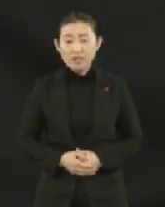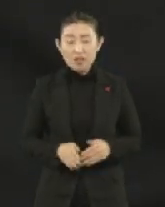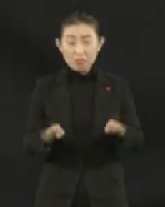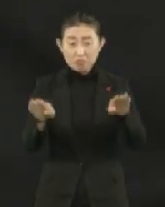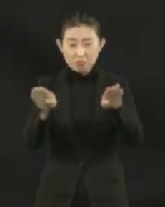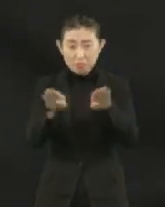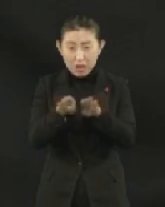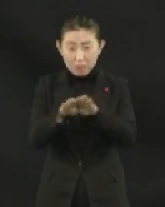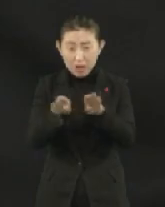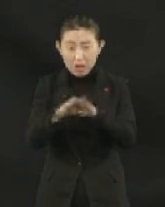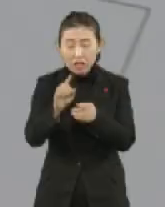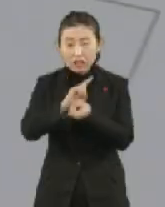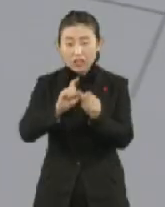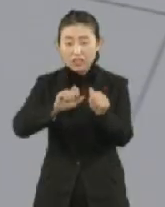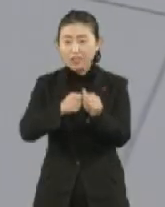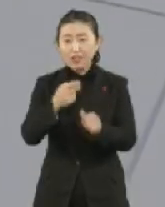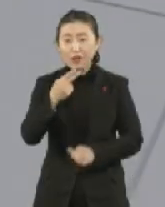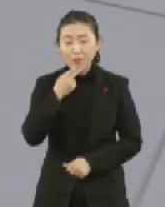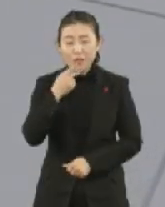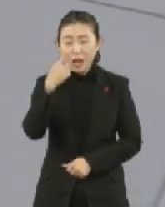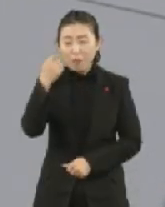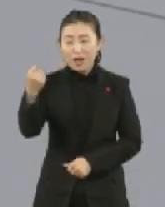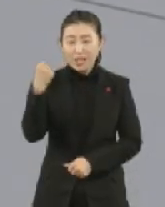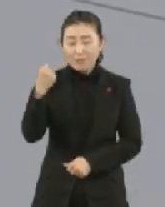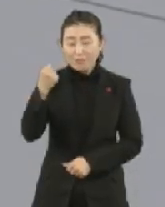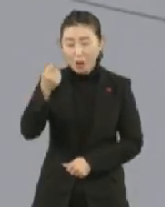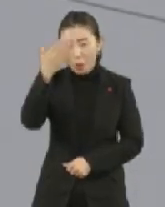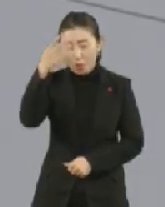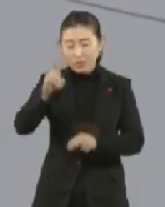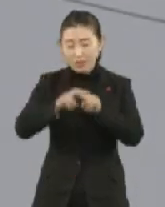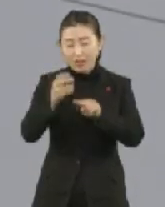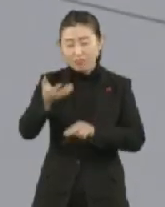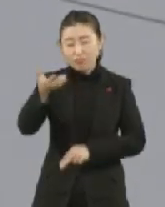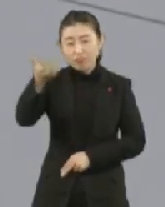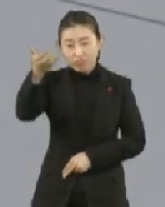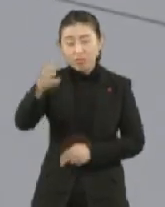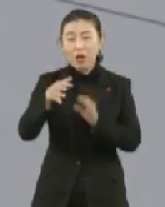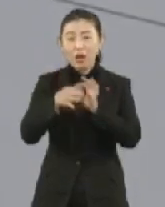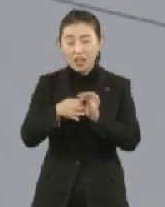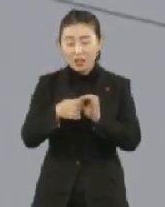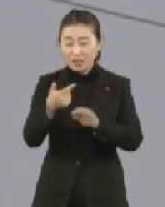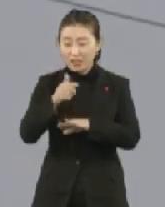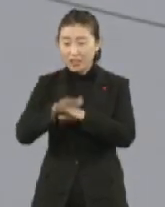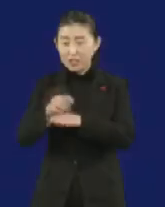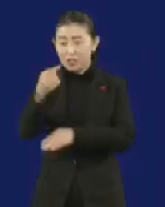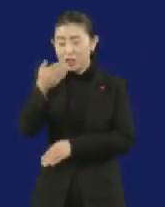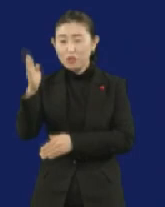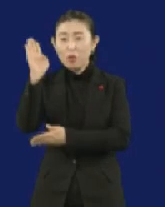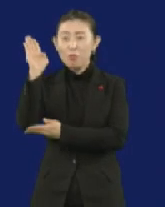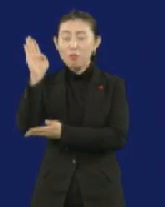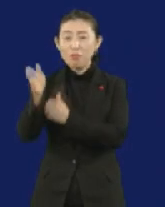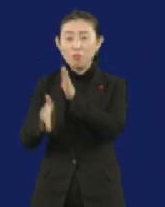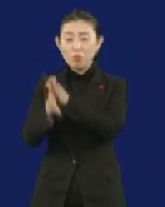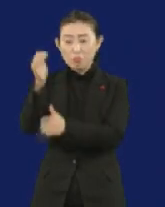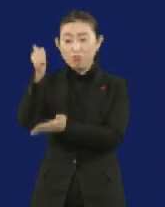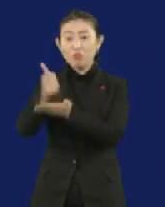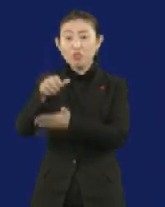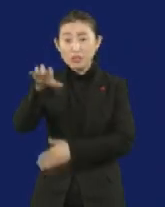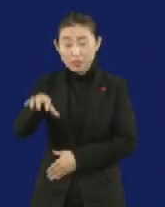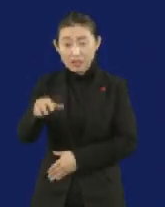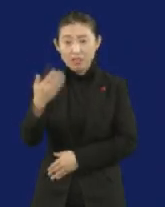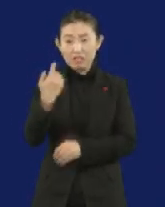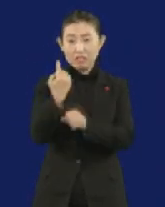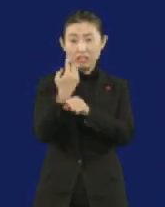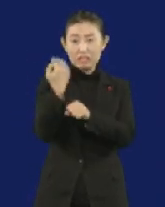무단결근 직원이 징계 대신 소위 아빠 찬스로 승진했다는 의혹에 대해 대전 소방본부가 내놓은 해명자료입니다. 해당 직원은 지난해